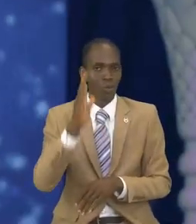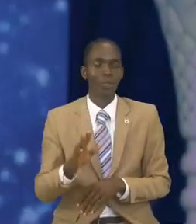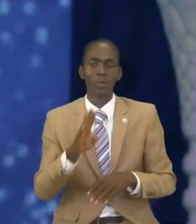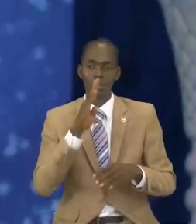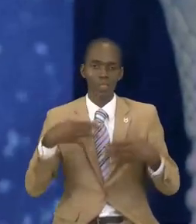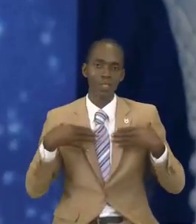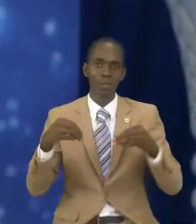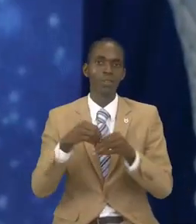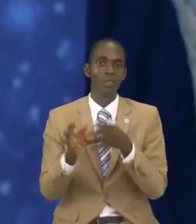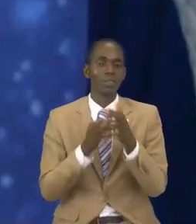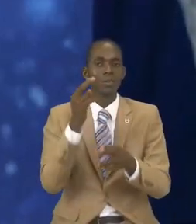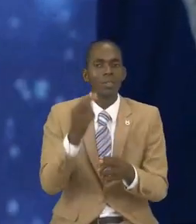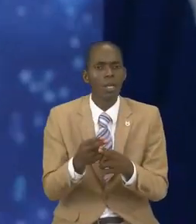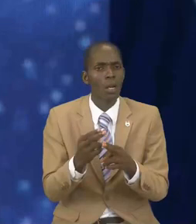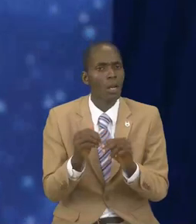guéri.